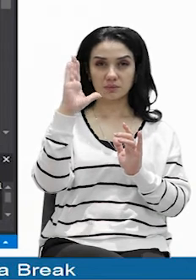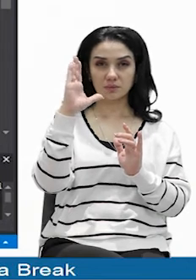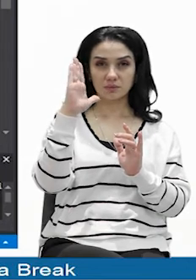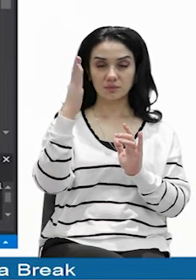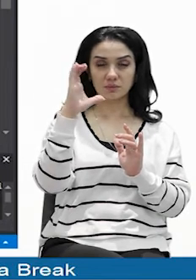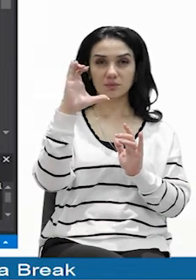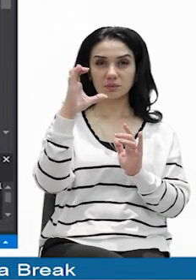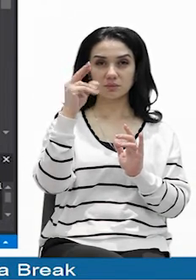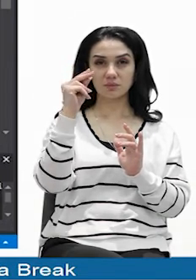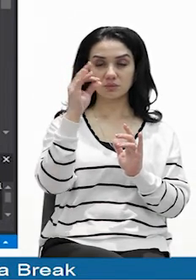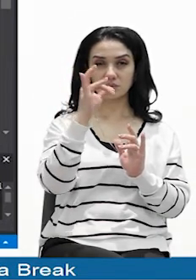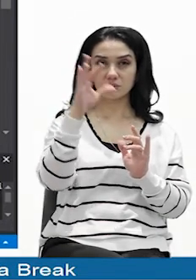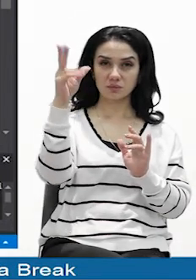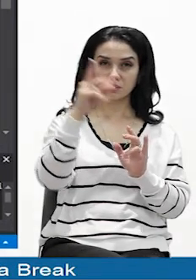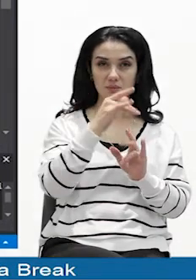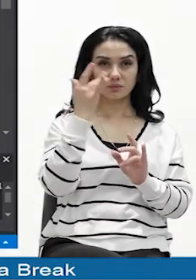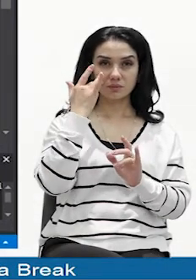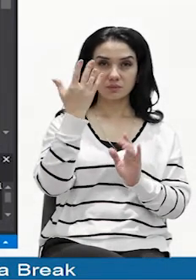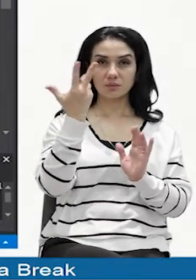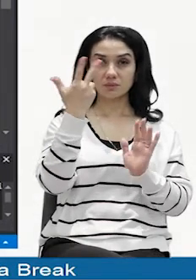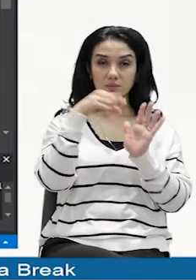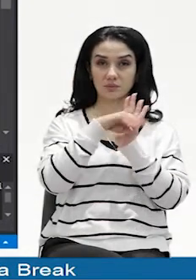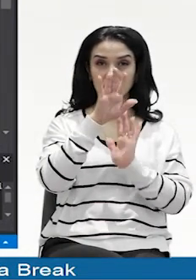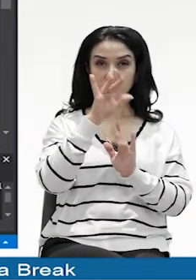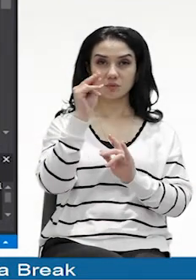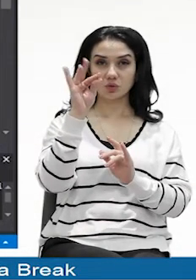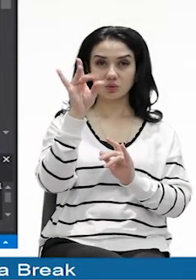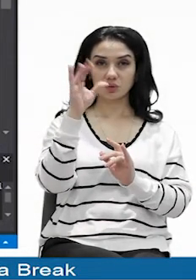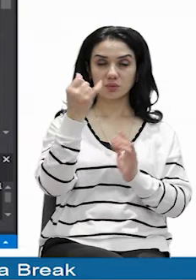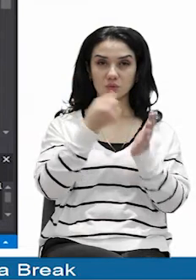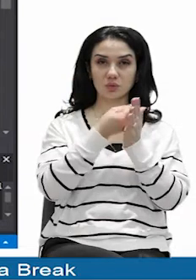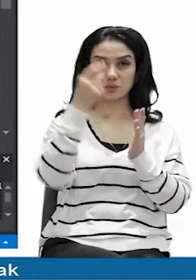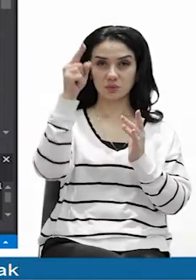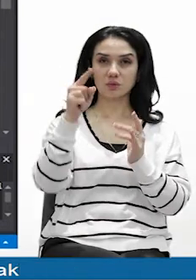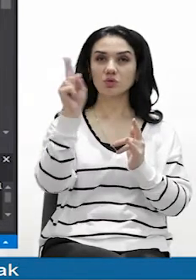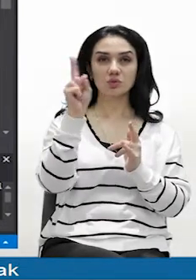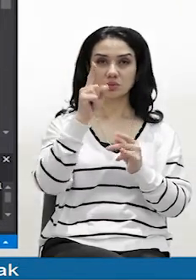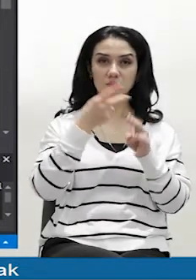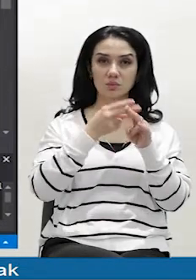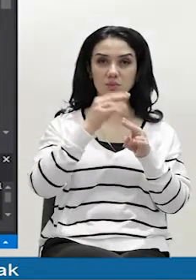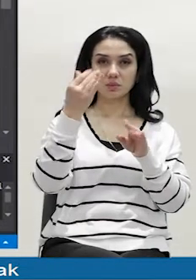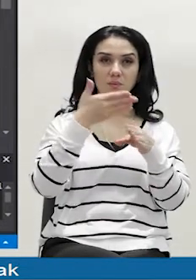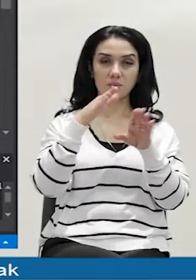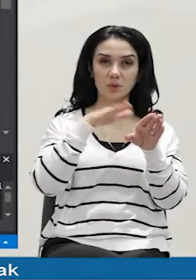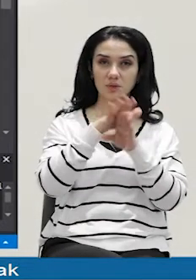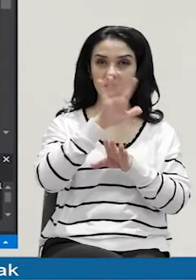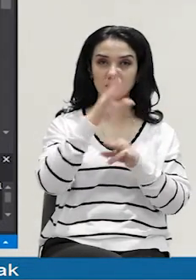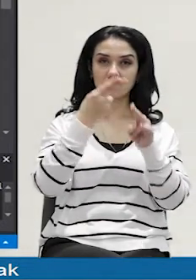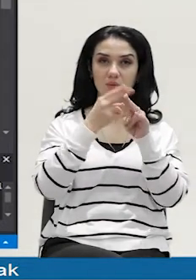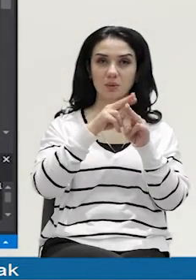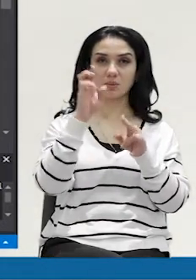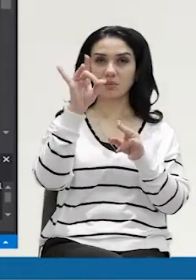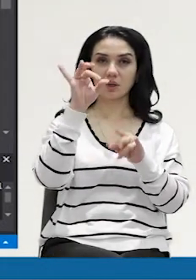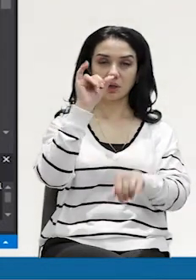çarşamba geçe boyan küllerini çıkar bire. Şunarlıya çarşamba geçe boyan küllerini çıkar bire. Çünkü bu bacarılmazsa bunu bacarma.